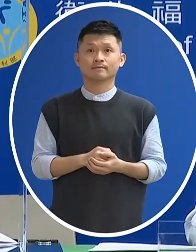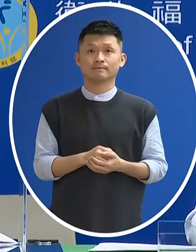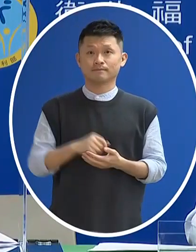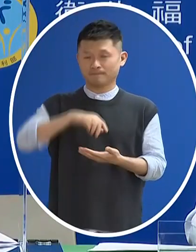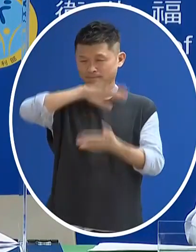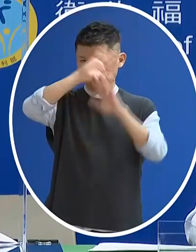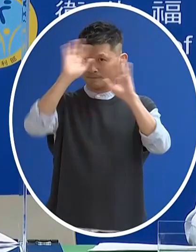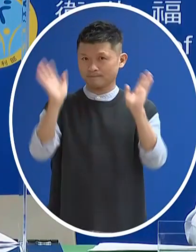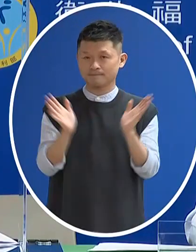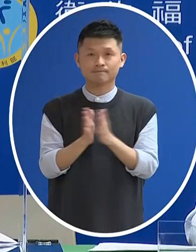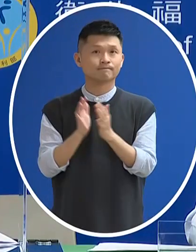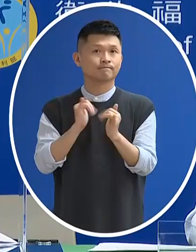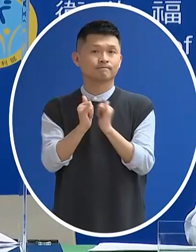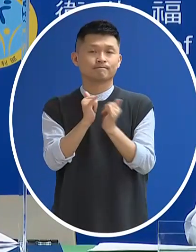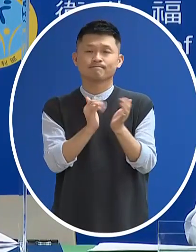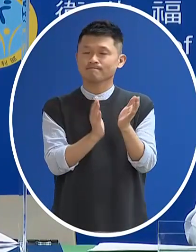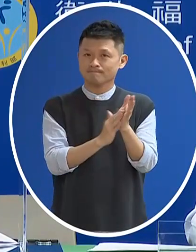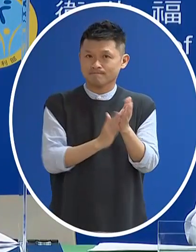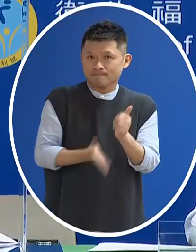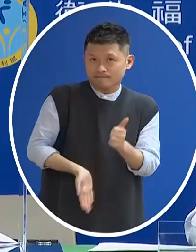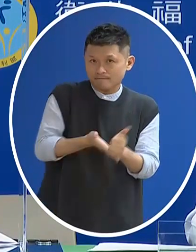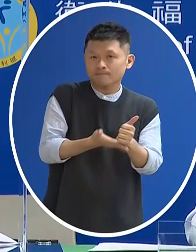所有的人给他们永远的掌声。